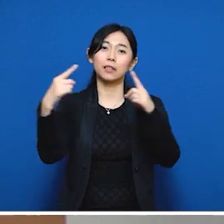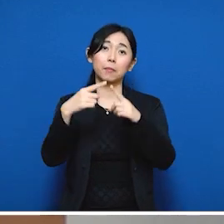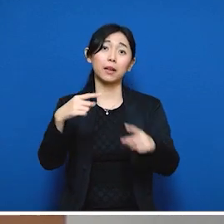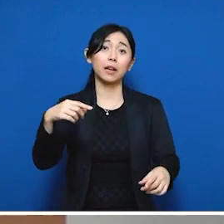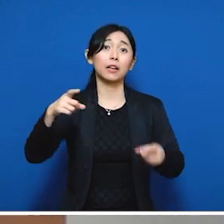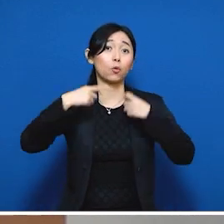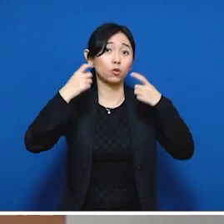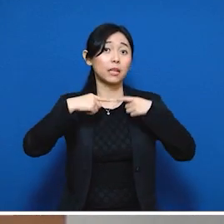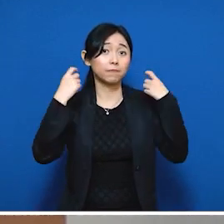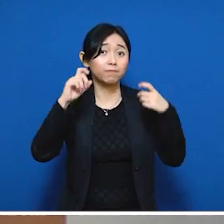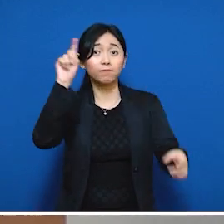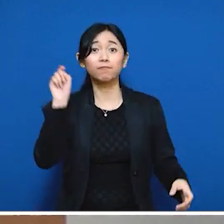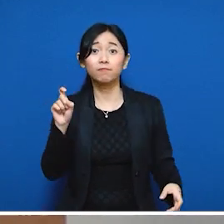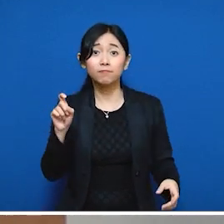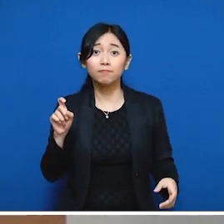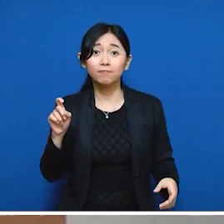percabulan?